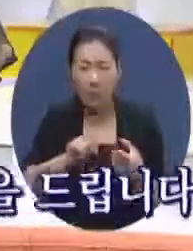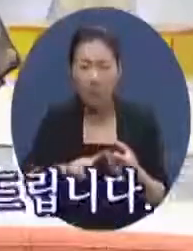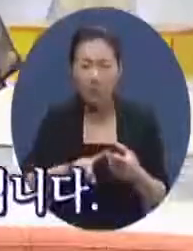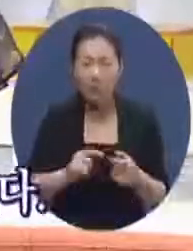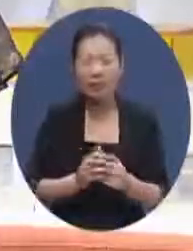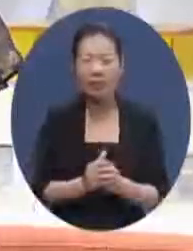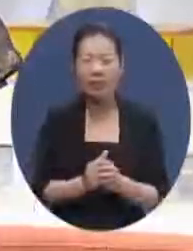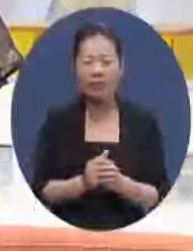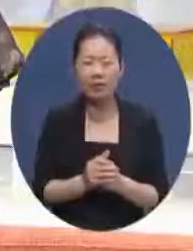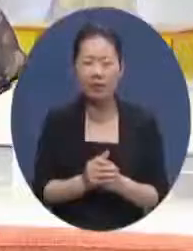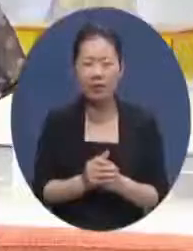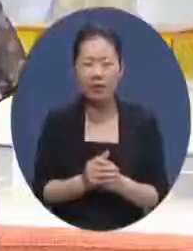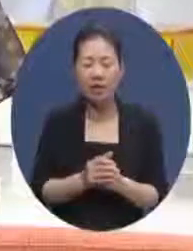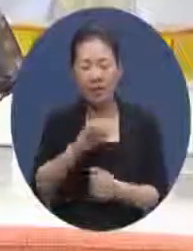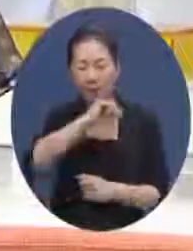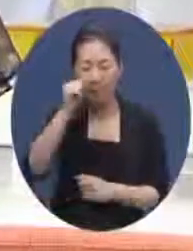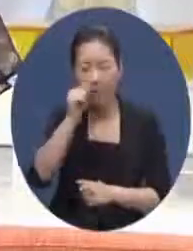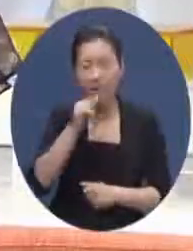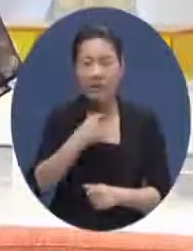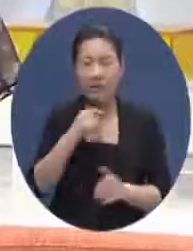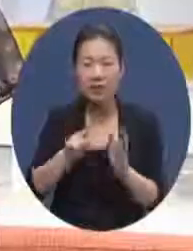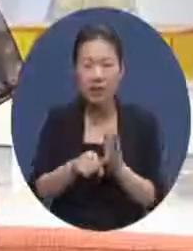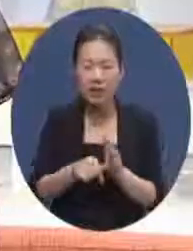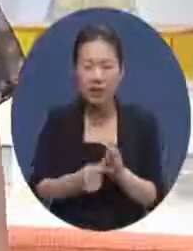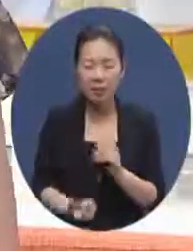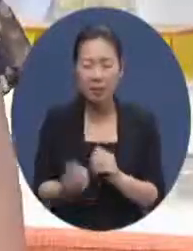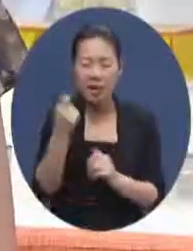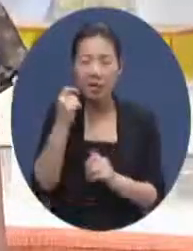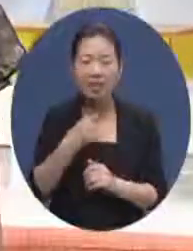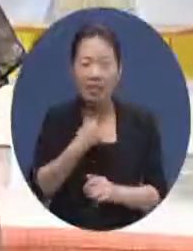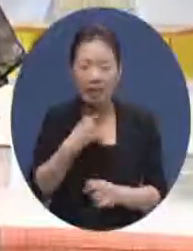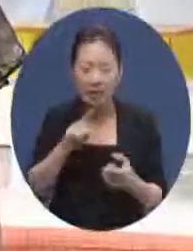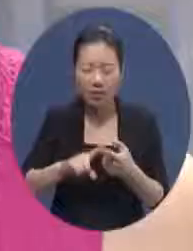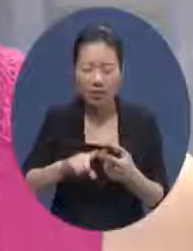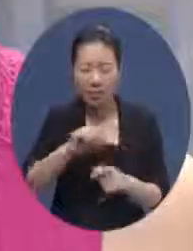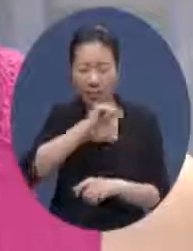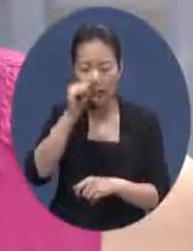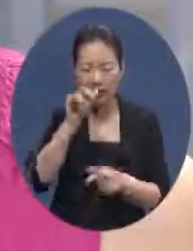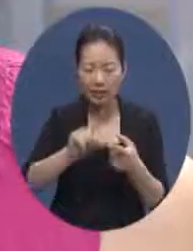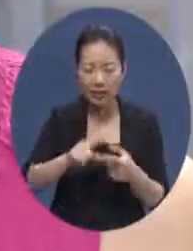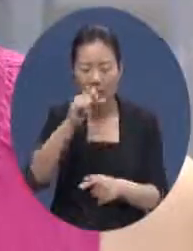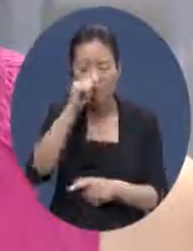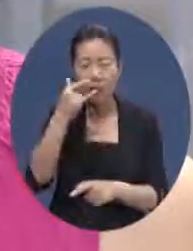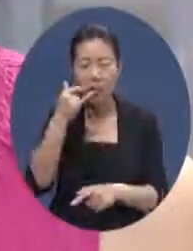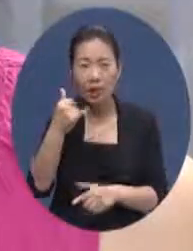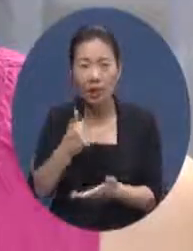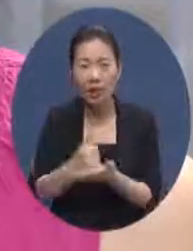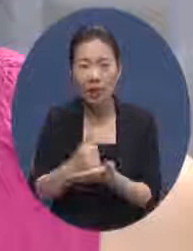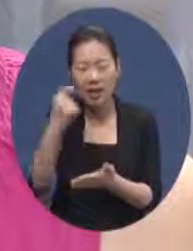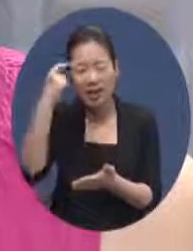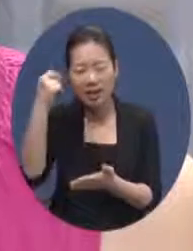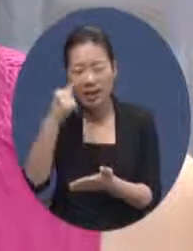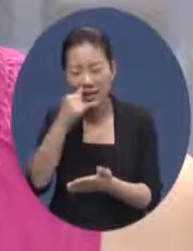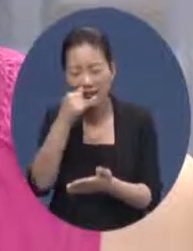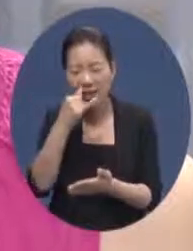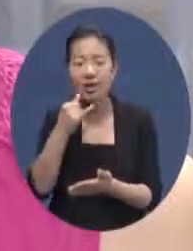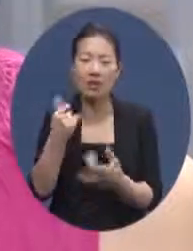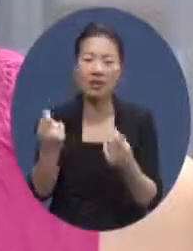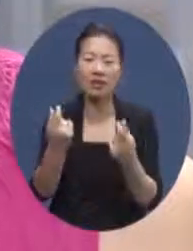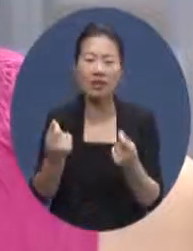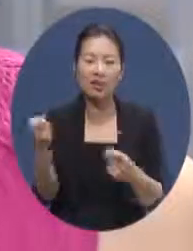이렇게 들어줘야 될때 빨리빨리 그 욕구를 들어주는 게 좋은 부모라고 생각하시는 분들이 헬리콥터 마음이 많이